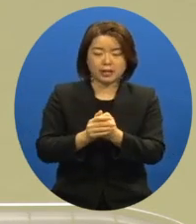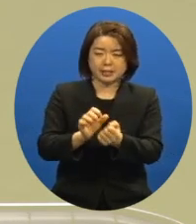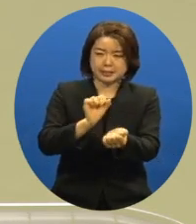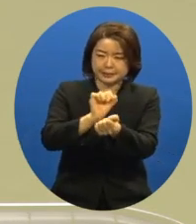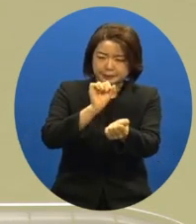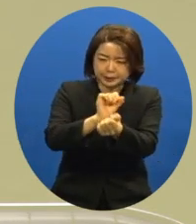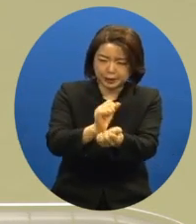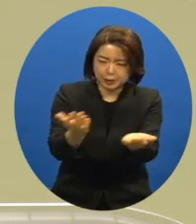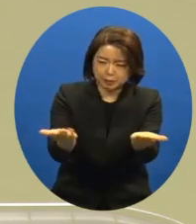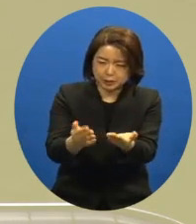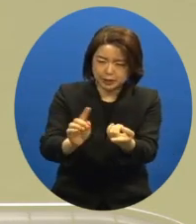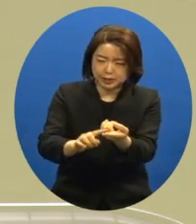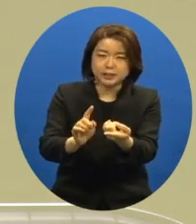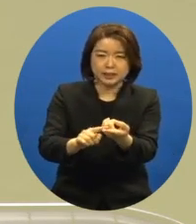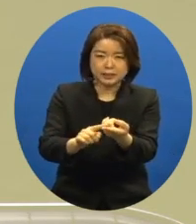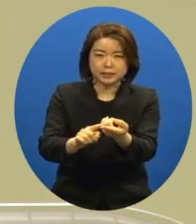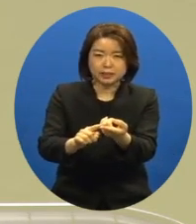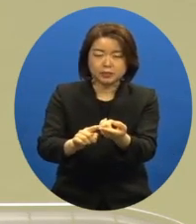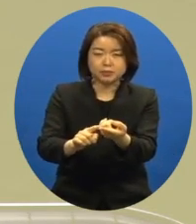전염되어지는 일에 어떤